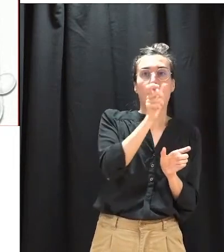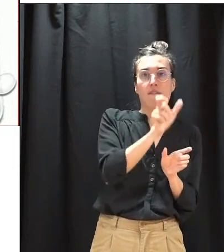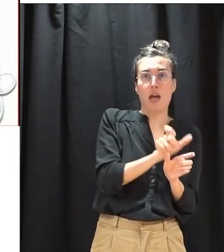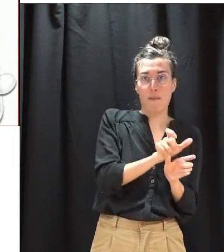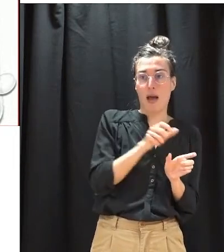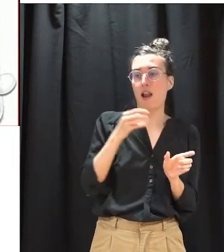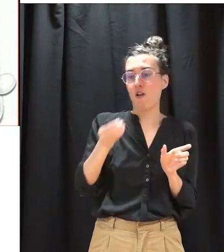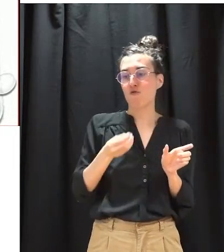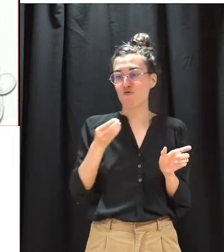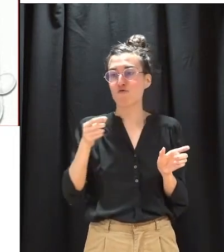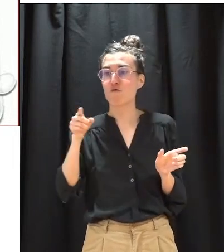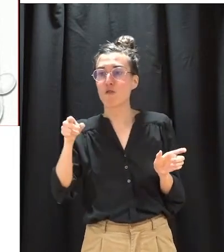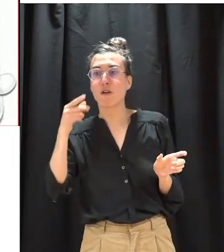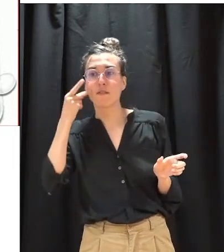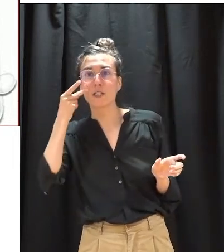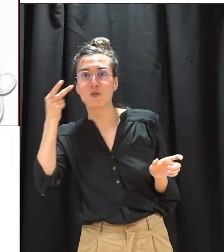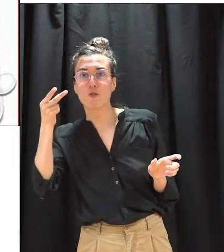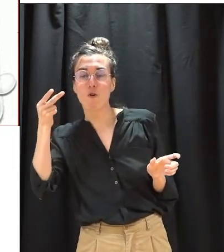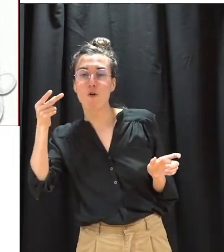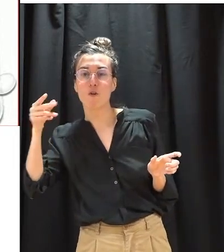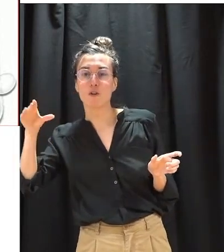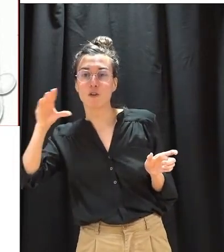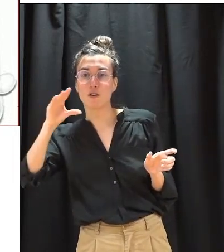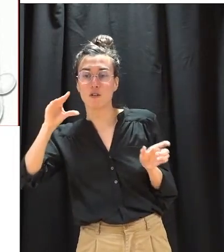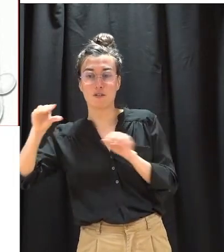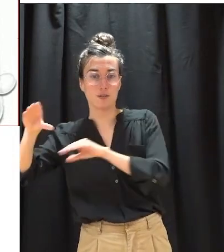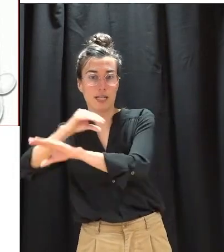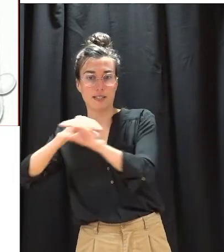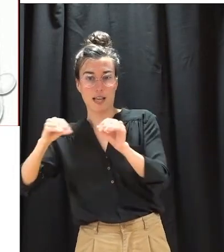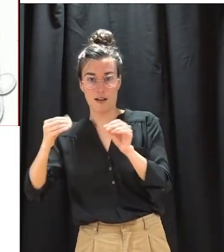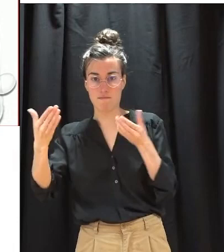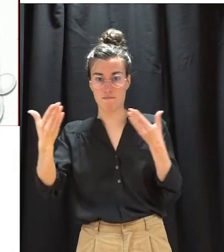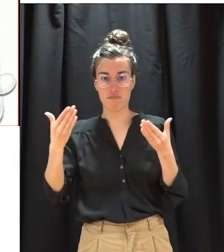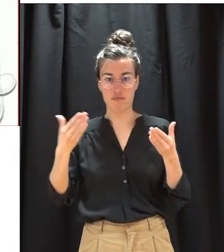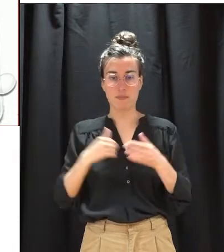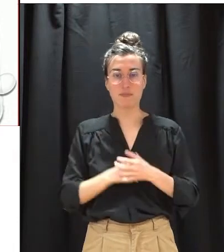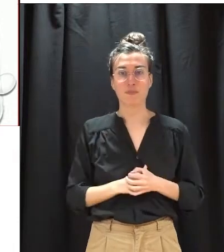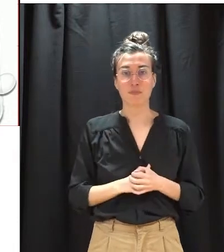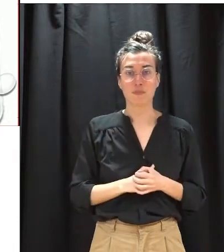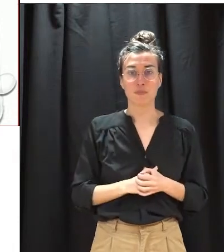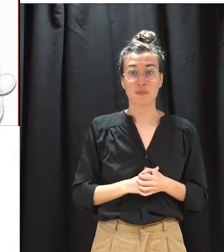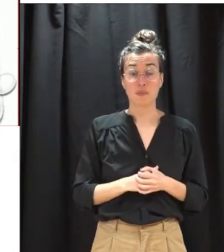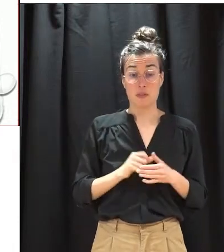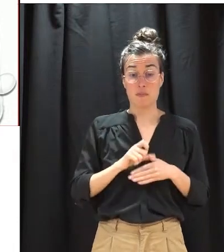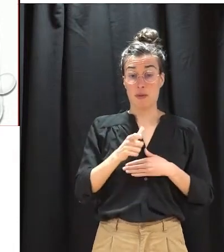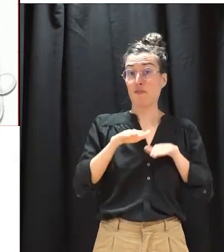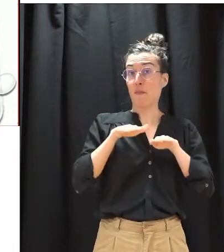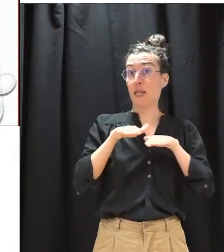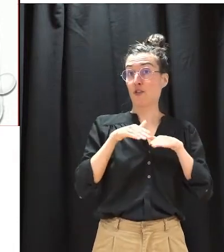sous différentes conditions, donc des conditions où il n'y avait pas de son, juste des images, et ensuite donc,